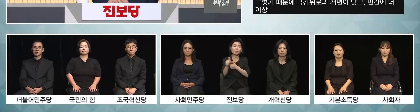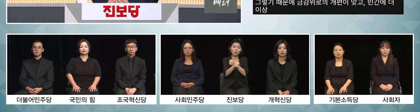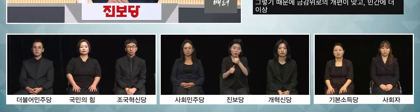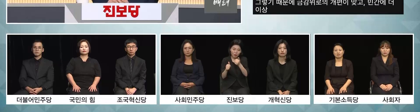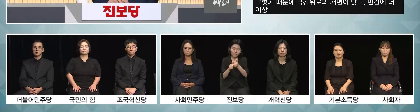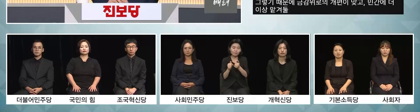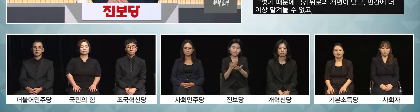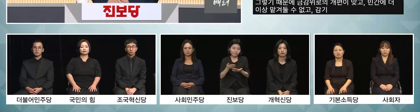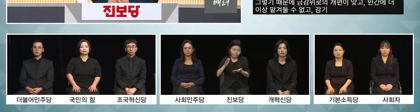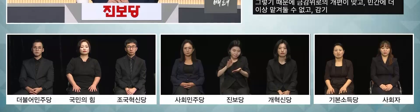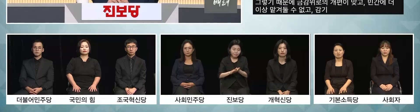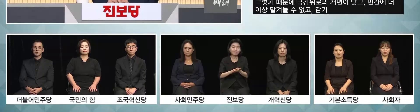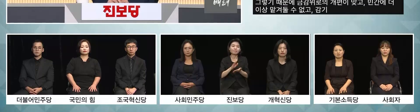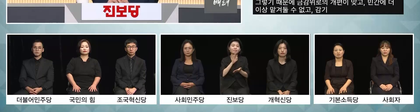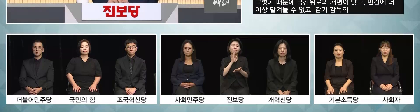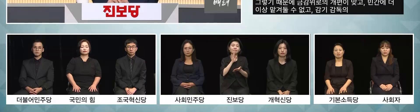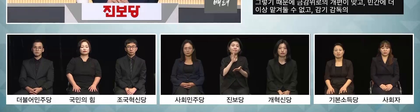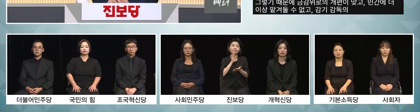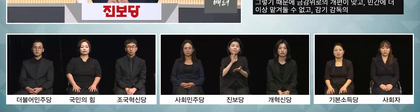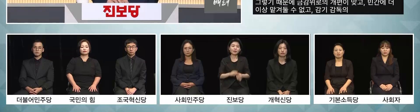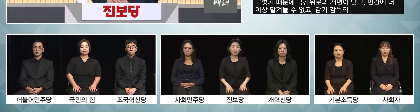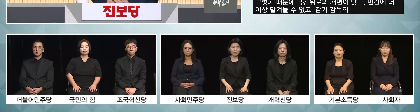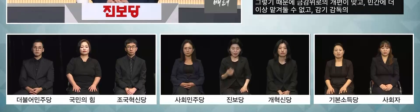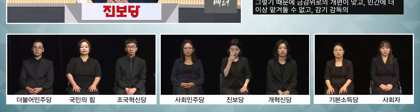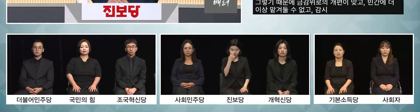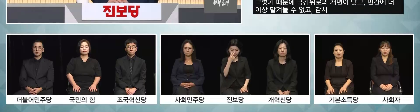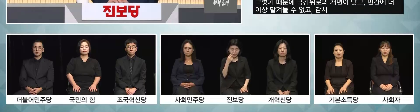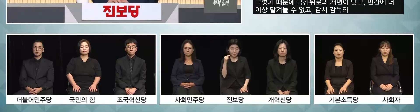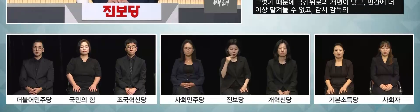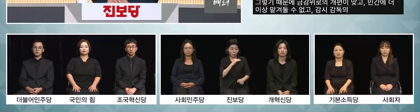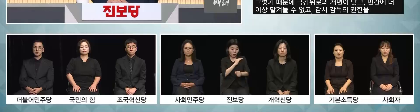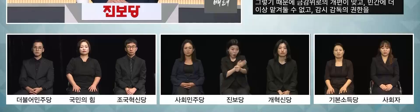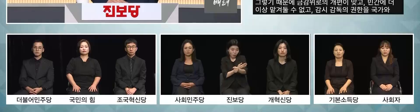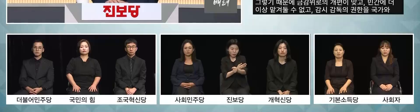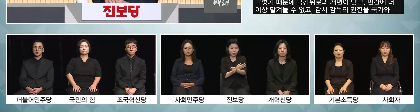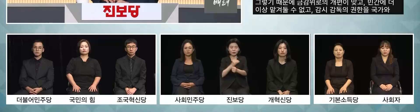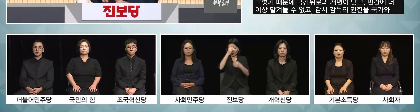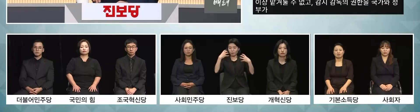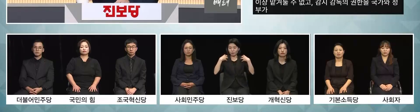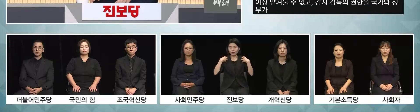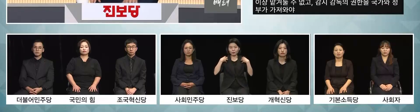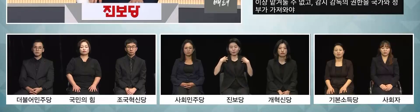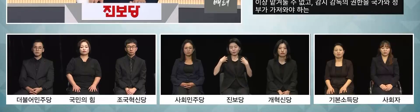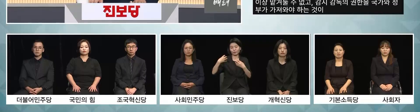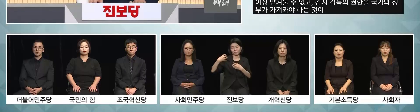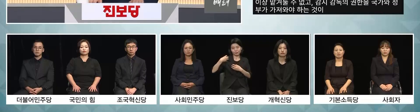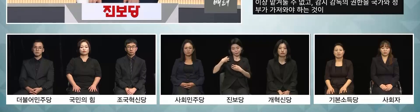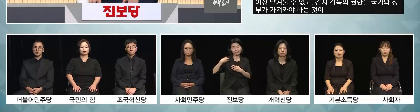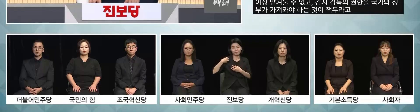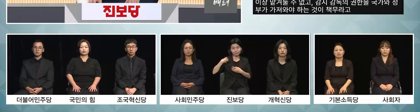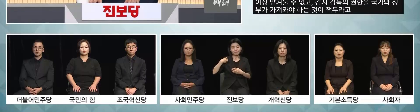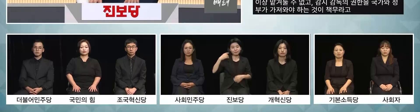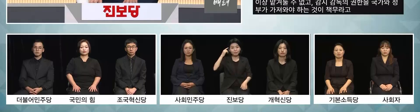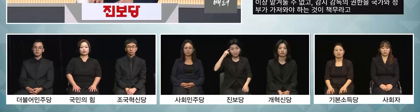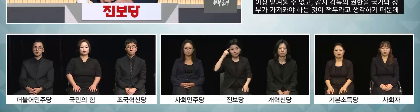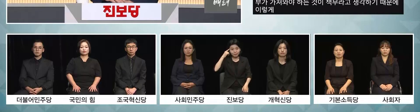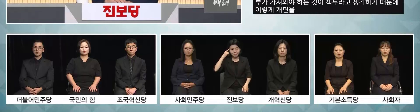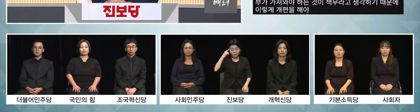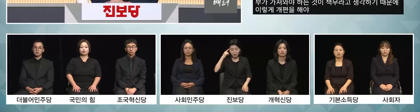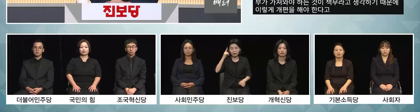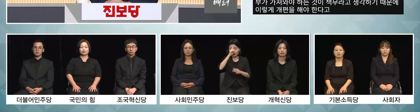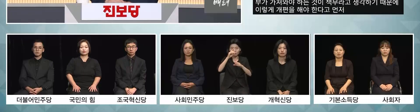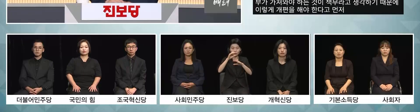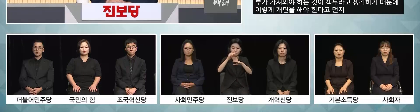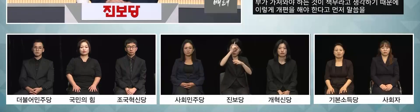감독의 권한을 이제 국가와 정부가 가져와야 되는 것이 책무라고 생각하기 때문에 이렇게 개편을 해야 된다라고 먼저